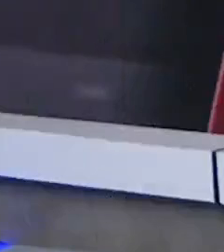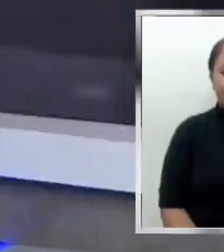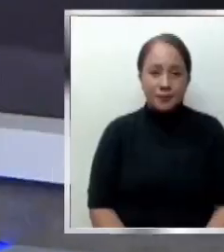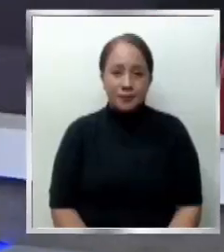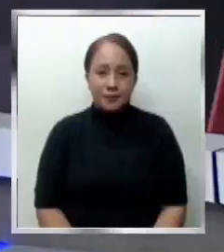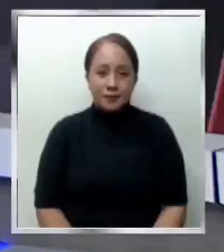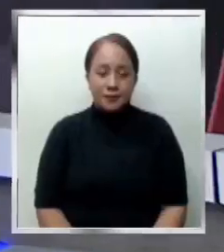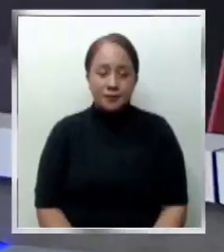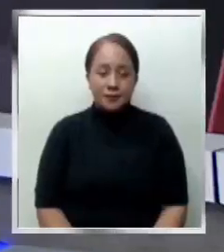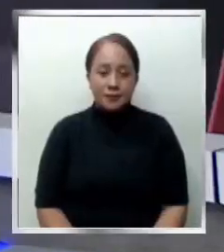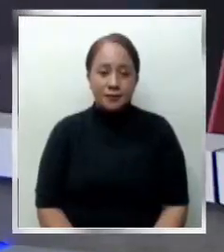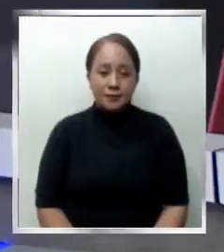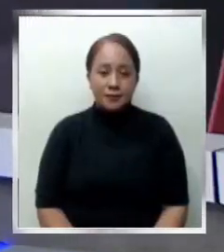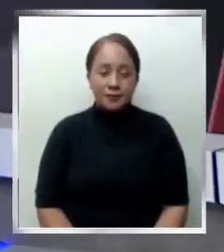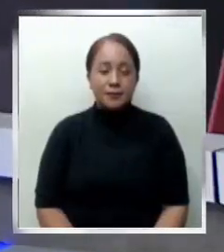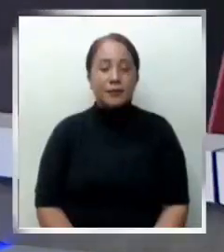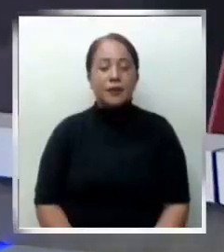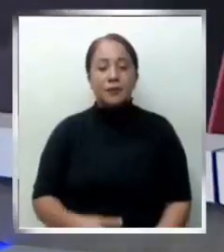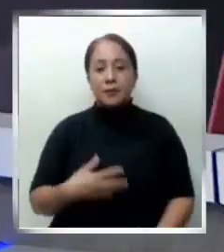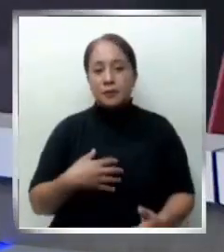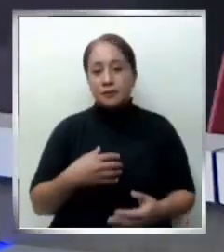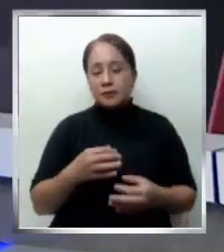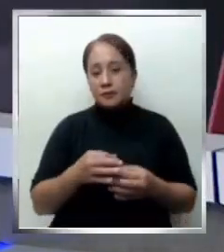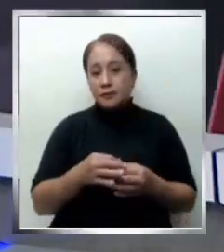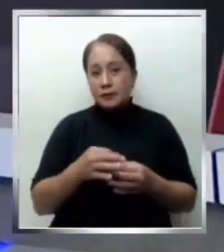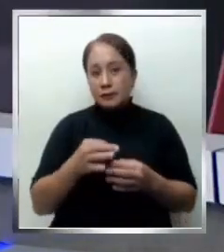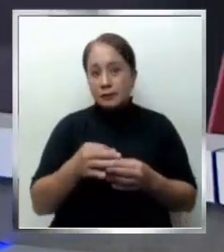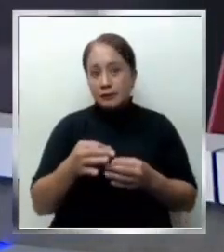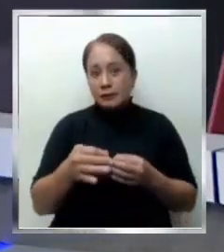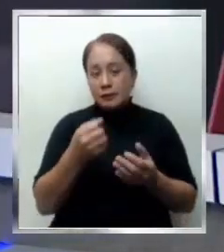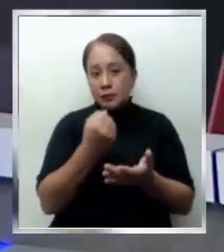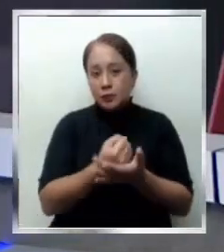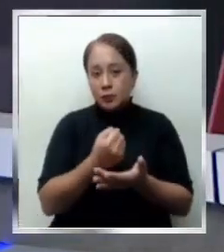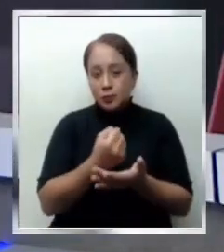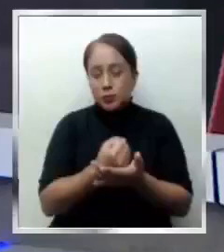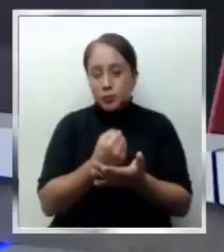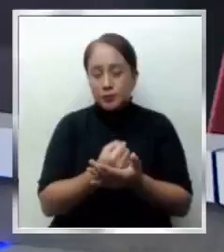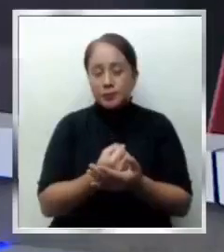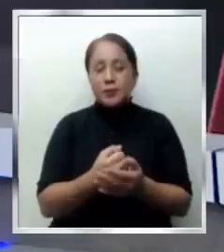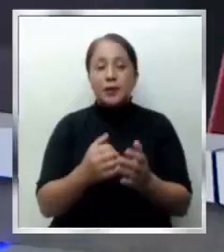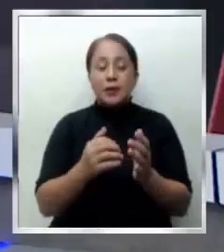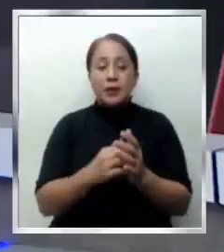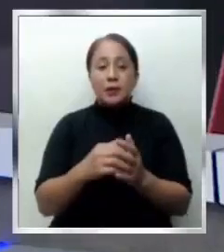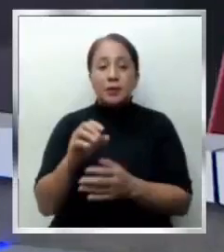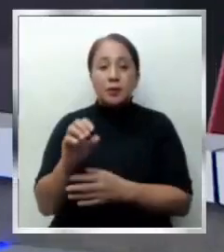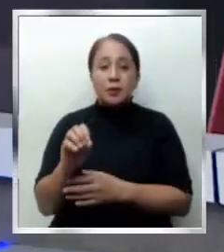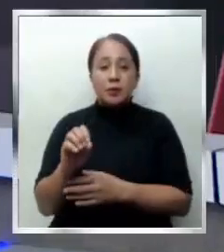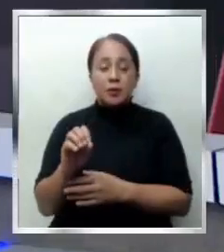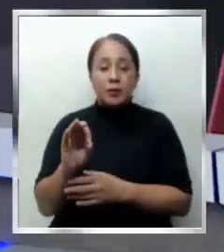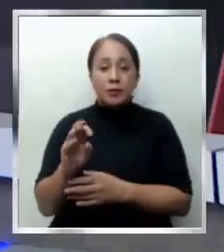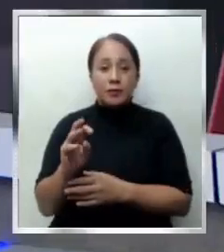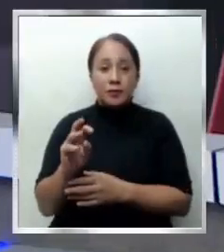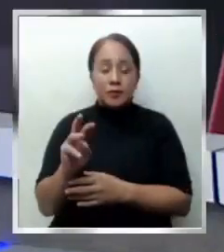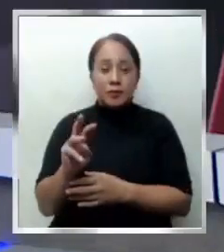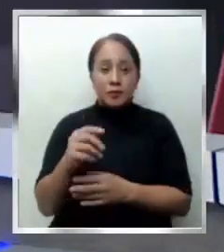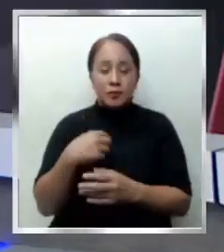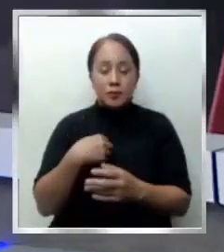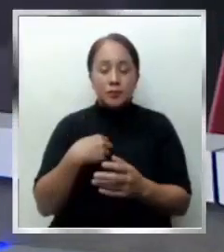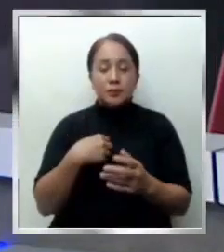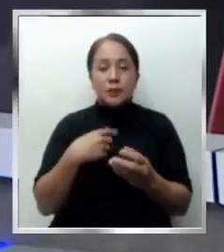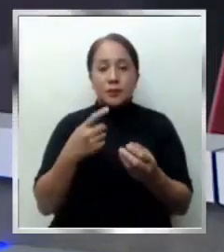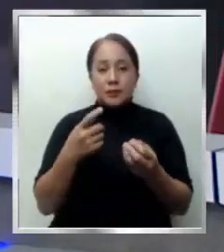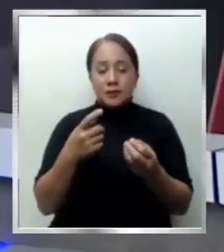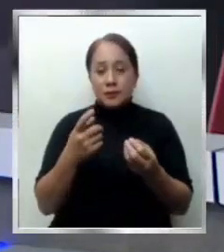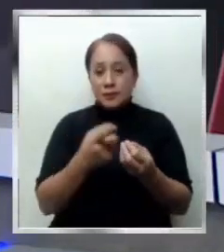Para makuha ang delayed nilang sahod, pinagre-rehistro muli ang mga Pilipinong natanggalan ng trabaho sa isang kumpanya sa Saudi